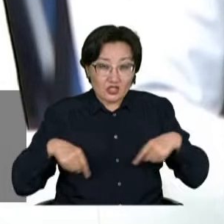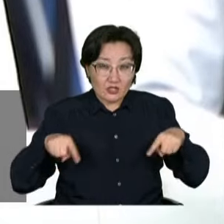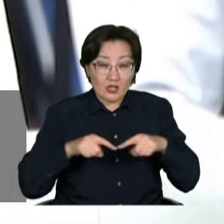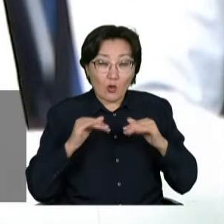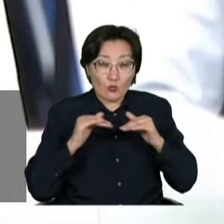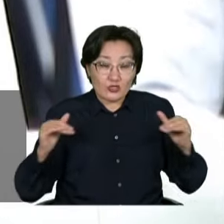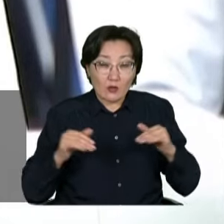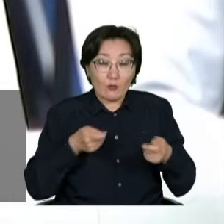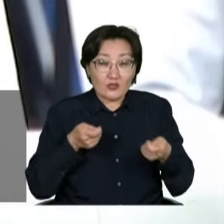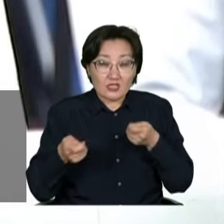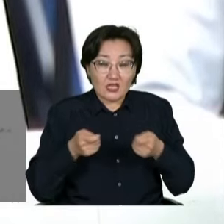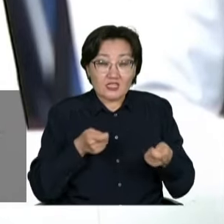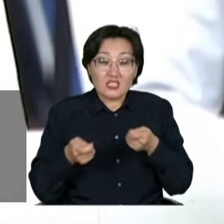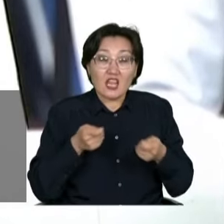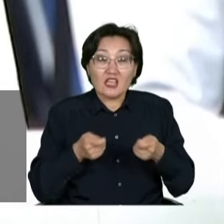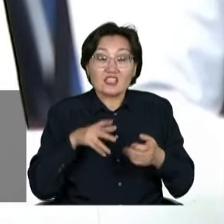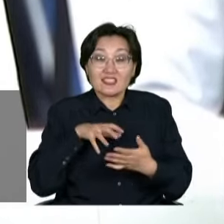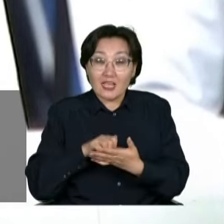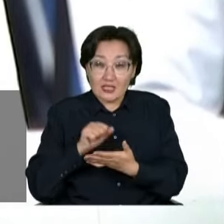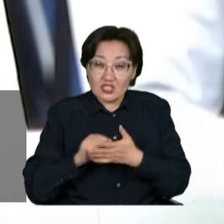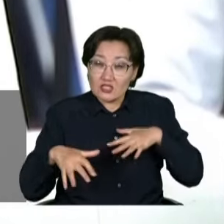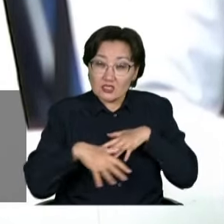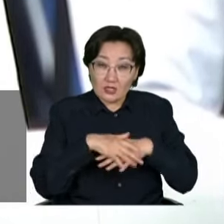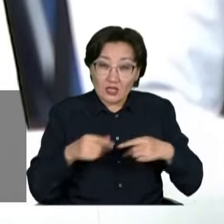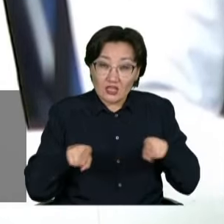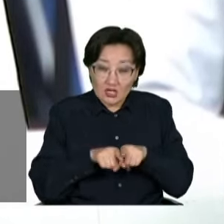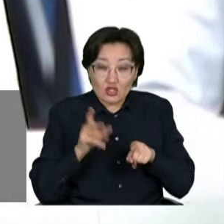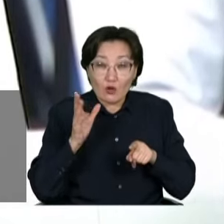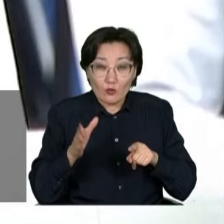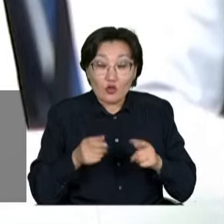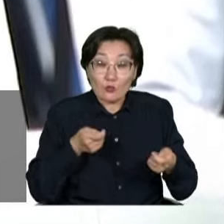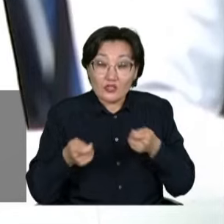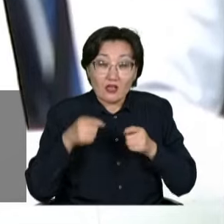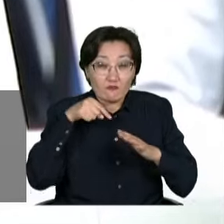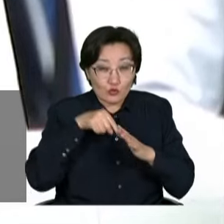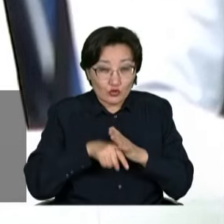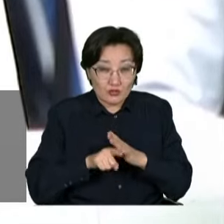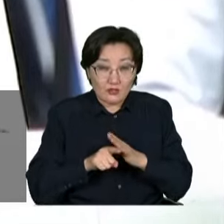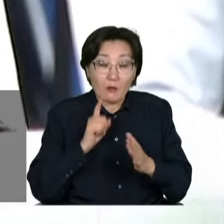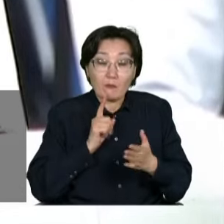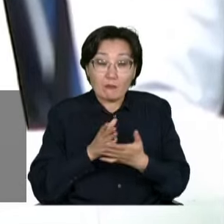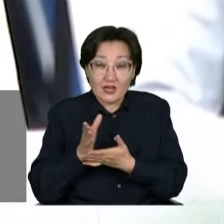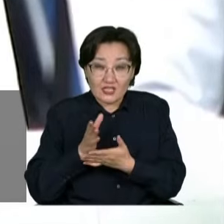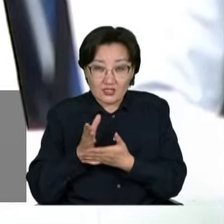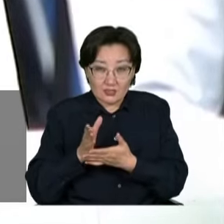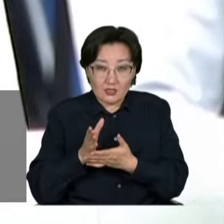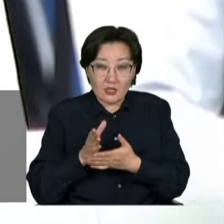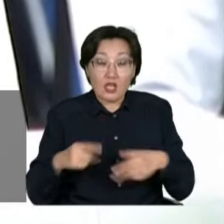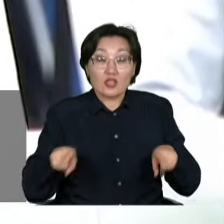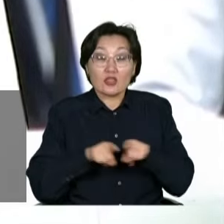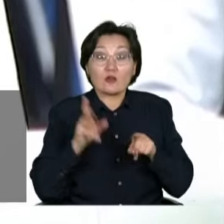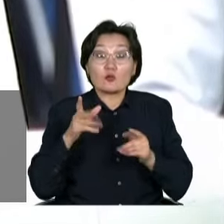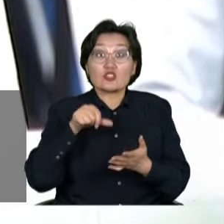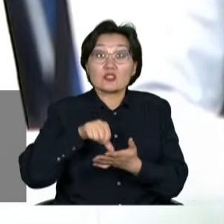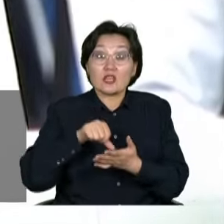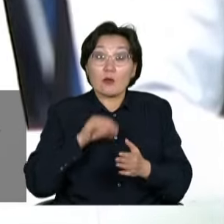уровне управления координации занятости, также будет управление внутренней политики, и также будут